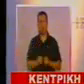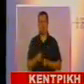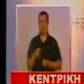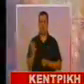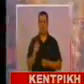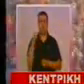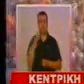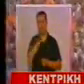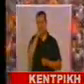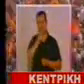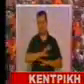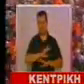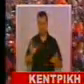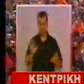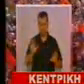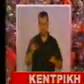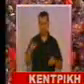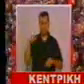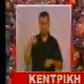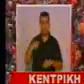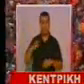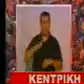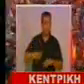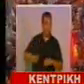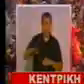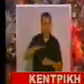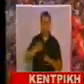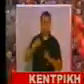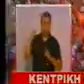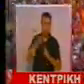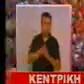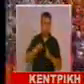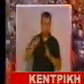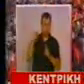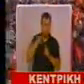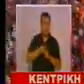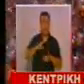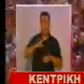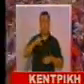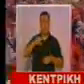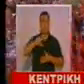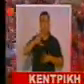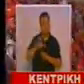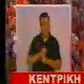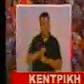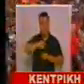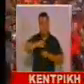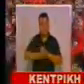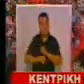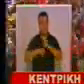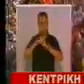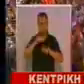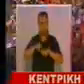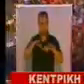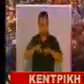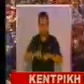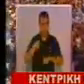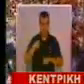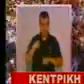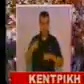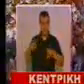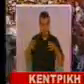Βεβαίως, ο λαός με την πάλη του κατάφερε να αποσπάσει ορισμένες κατακτήσεις. Και μάλιστα εμείς ως κόμμα